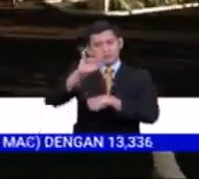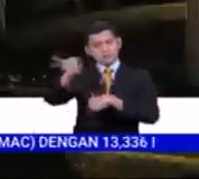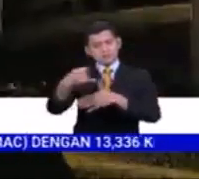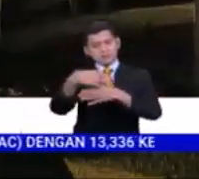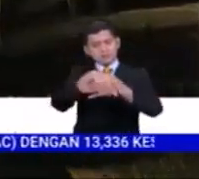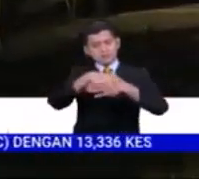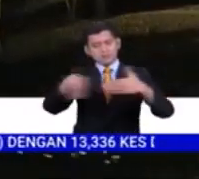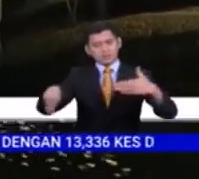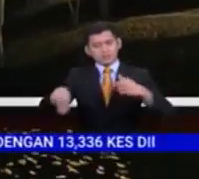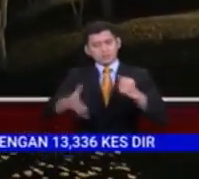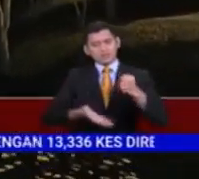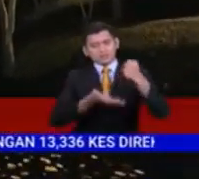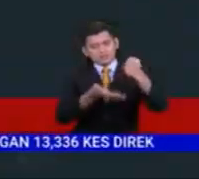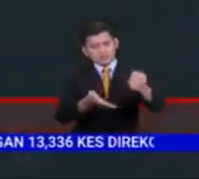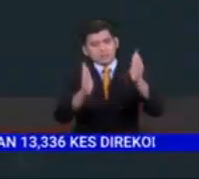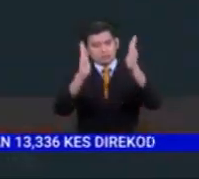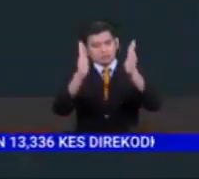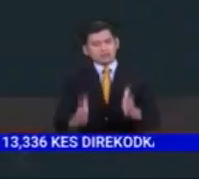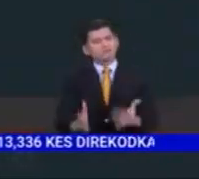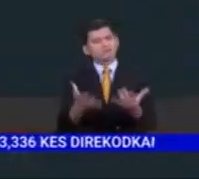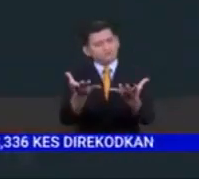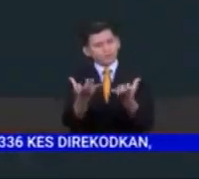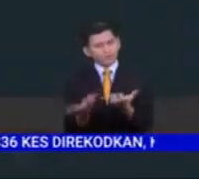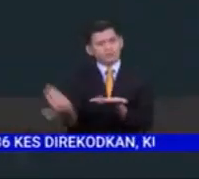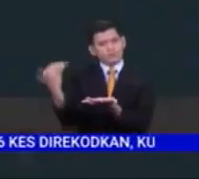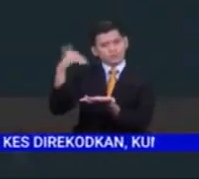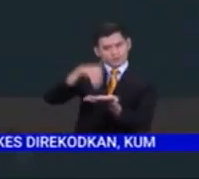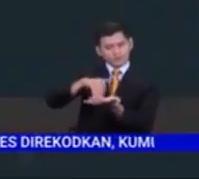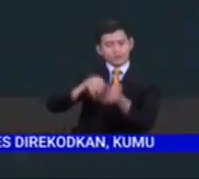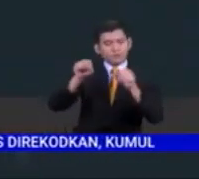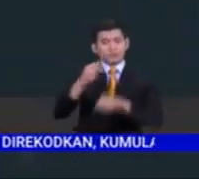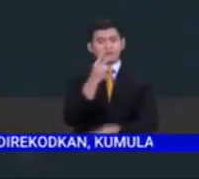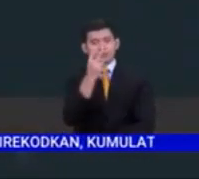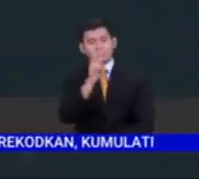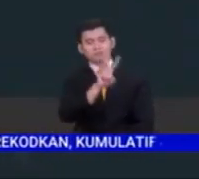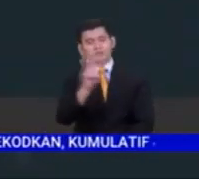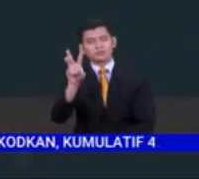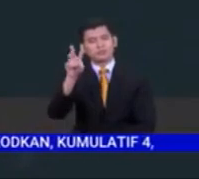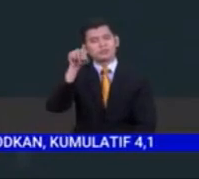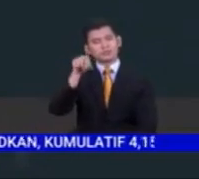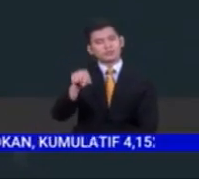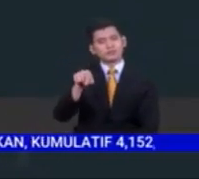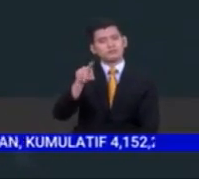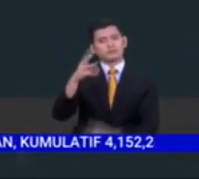dan sumbangan orang ramai amat diperlukan. Sila layari laman sesawang